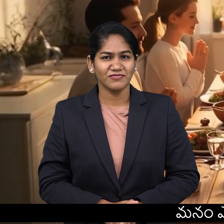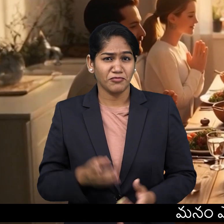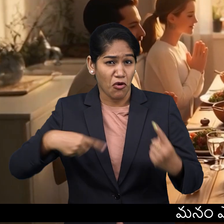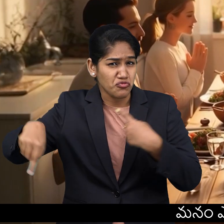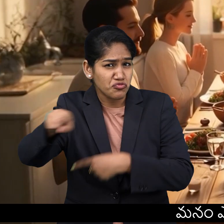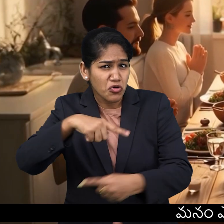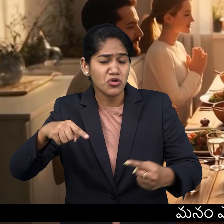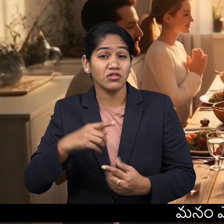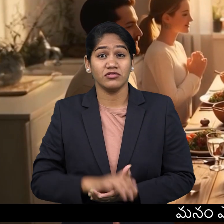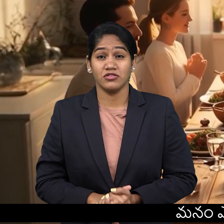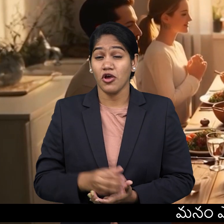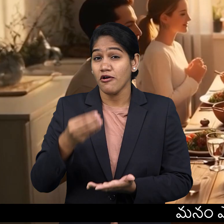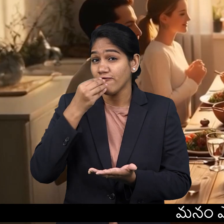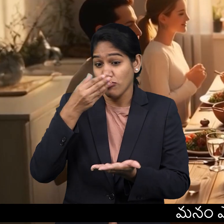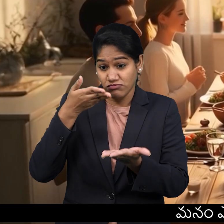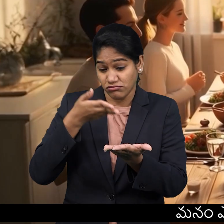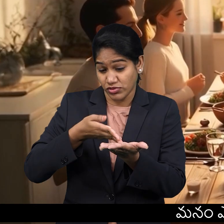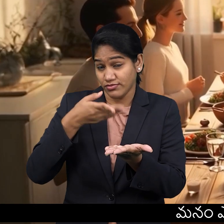మనం ఎల్లప్పుడూ ఆహారాన్ని